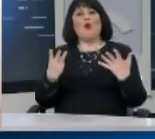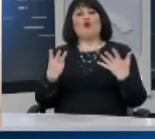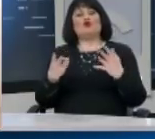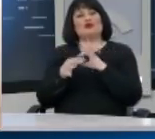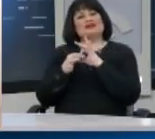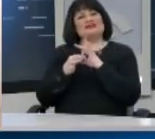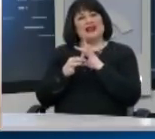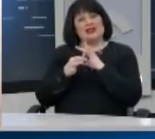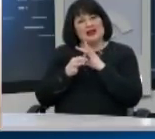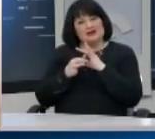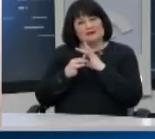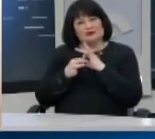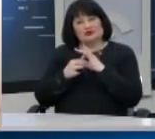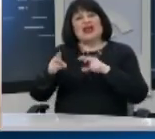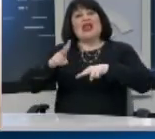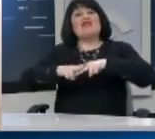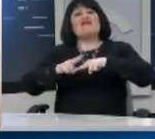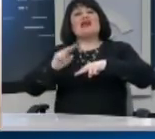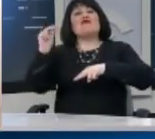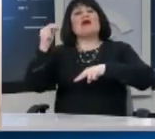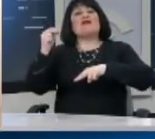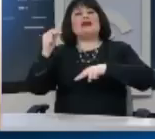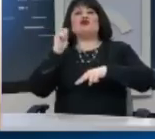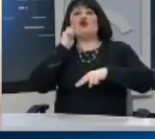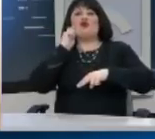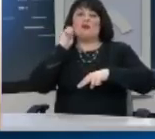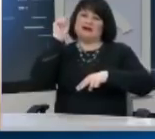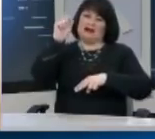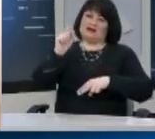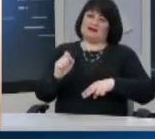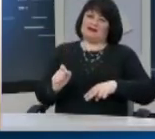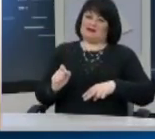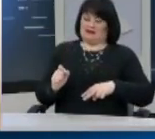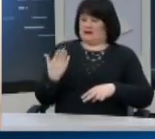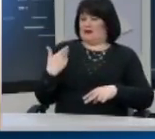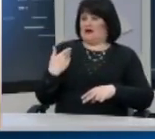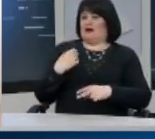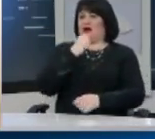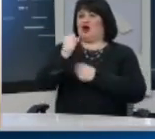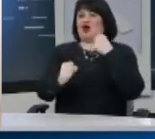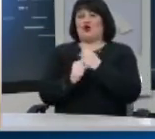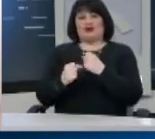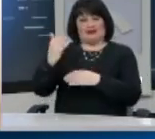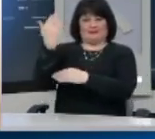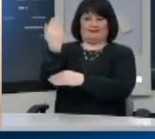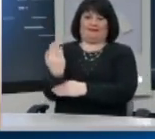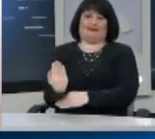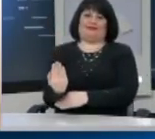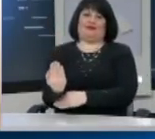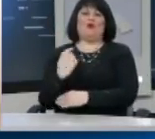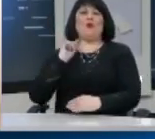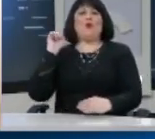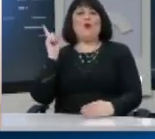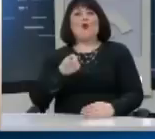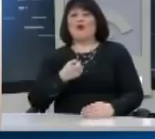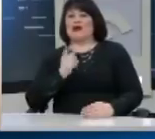συναδέλφους συμπολίτες εβραίους βουλευτές μπήκε αυτά τα χρόνια μπήκε αυτά τα χρόνια και μπήκε από όλους